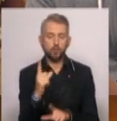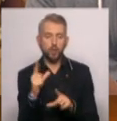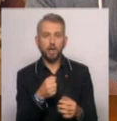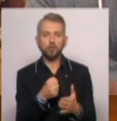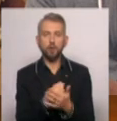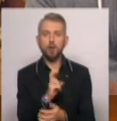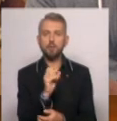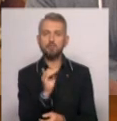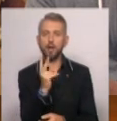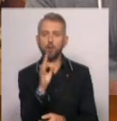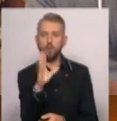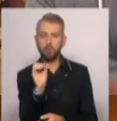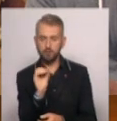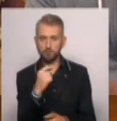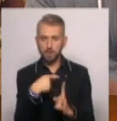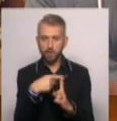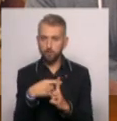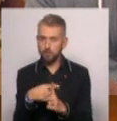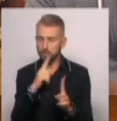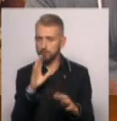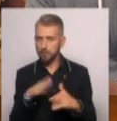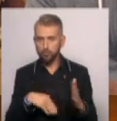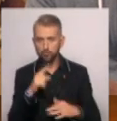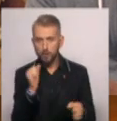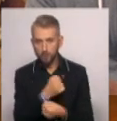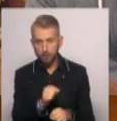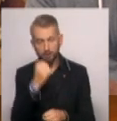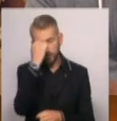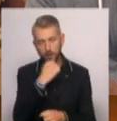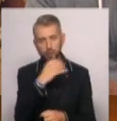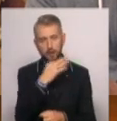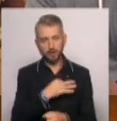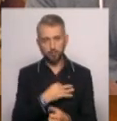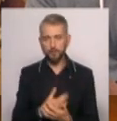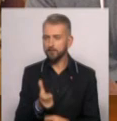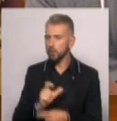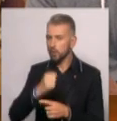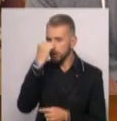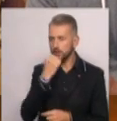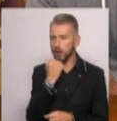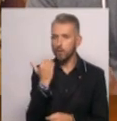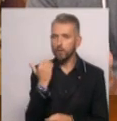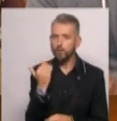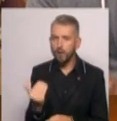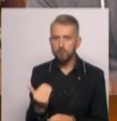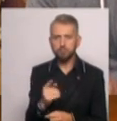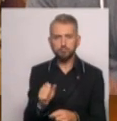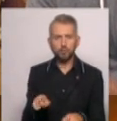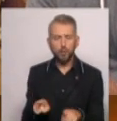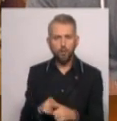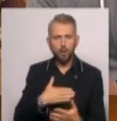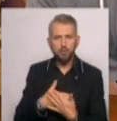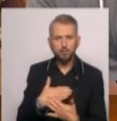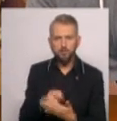практично неможливо. Буду дуже вдячна за вашу відповідь і за допомогу. Дякую. Дуже дякую вам. Я дуже вдячна вам за таку активність, що ви